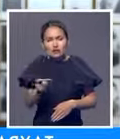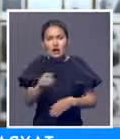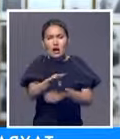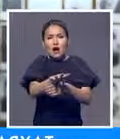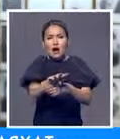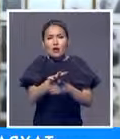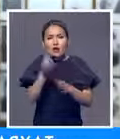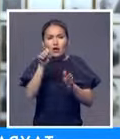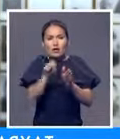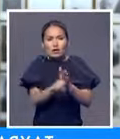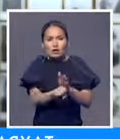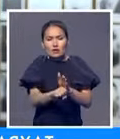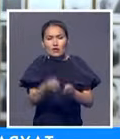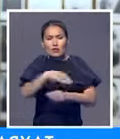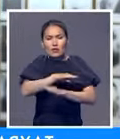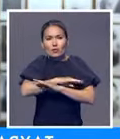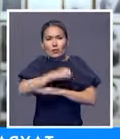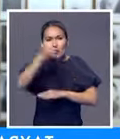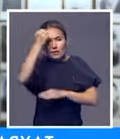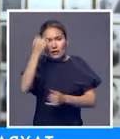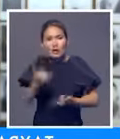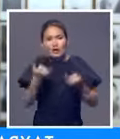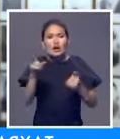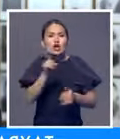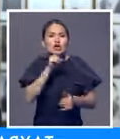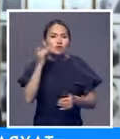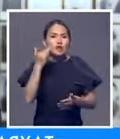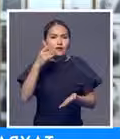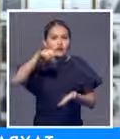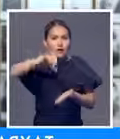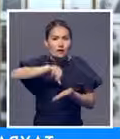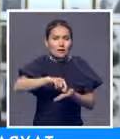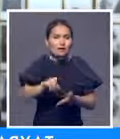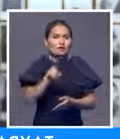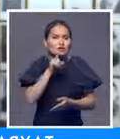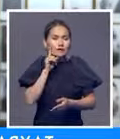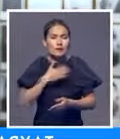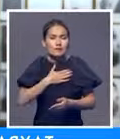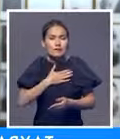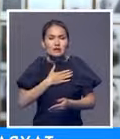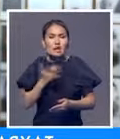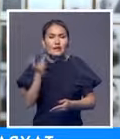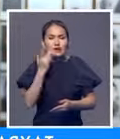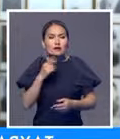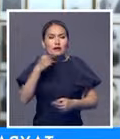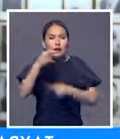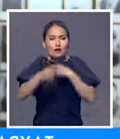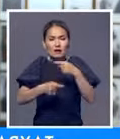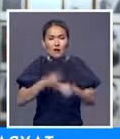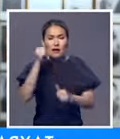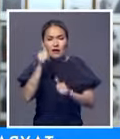Бұның бәрі болашақ елбасымыз айтпақшы, жастар болашақ Қазақстан жастардың қолында. Демек, біз әрбір